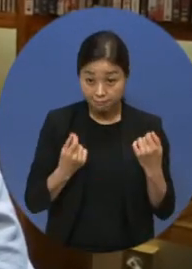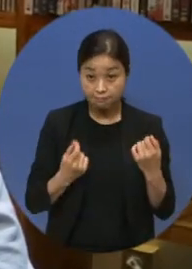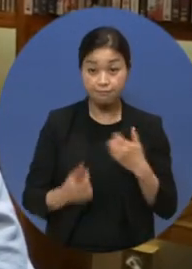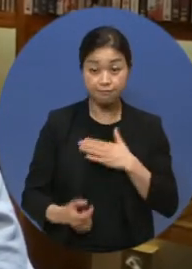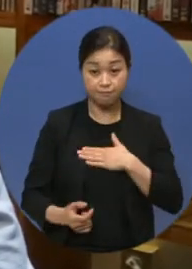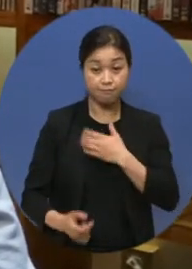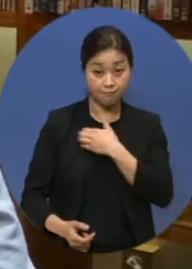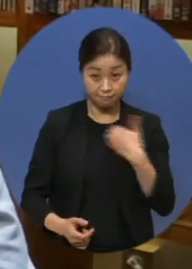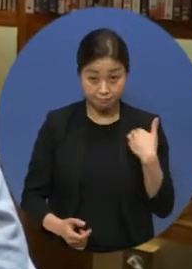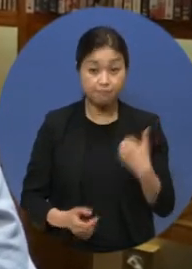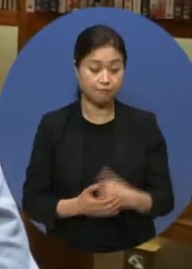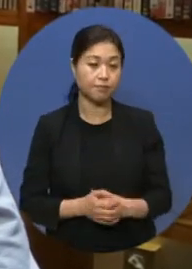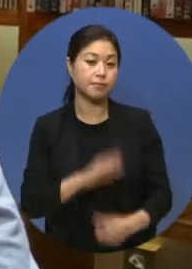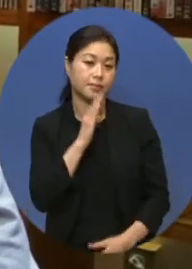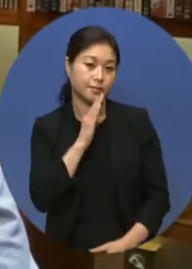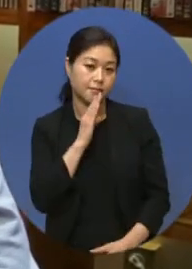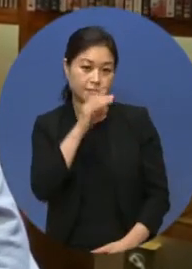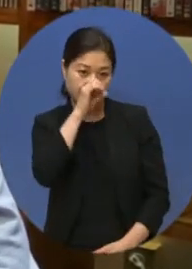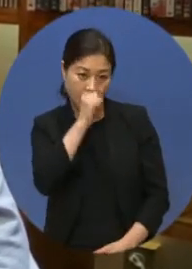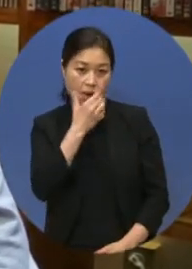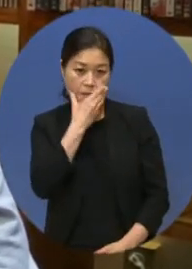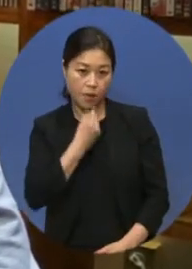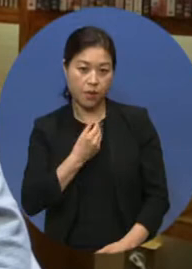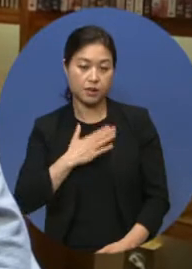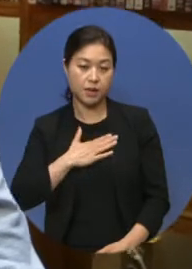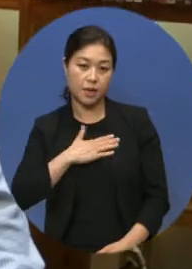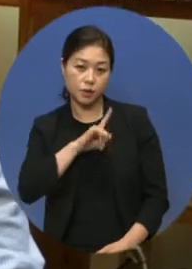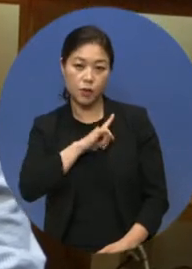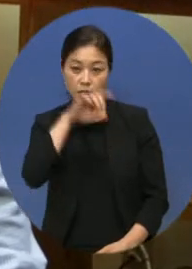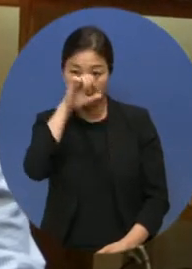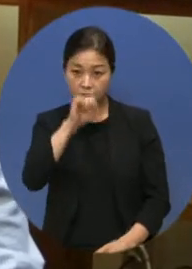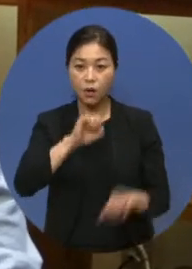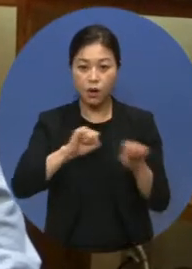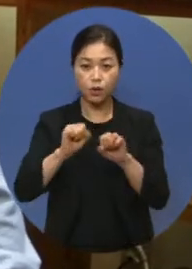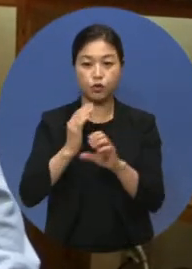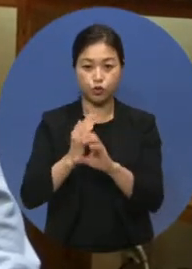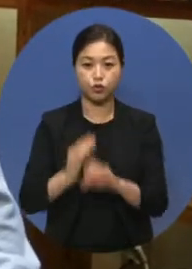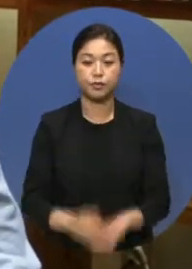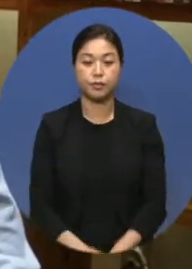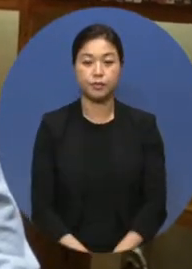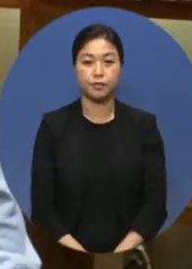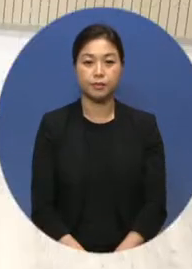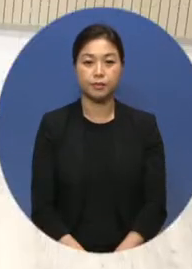좋고 행복하고 진짜 제가 가장 좋아하는 일을 하고 있는 것 같습니다.